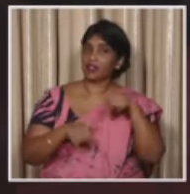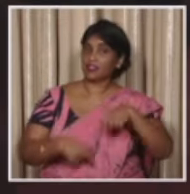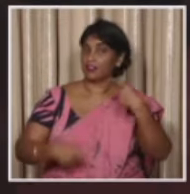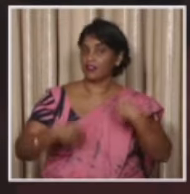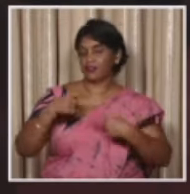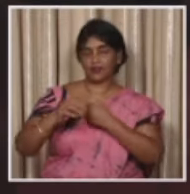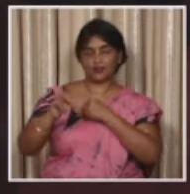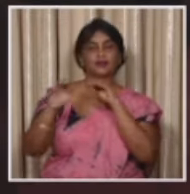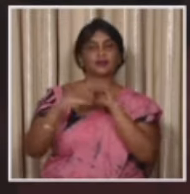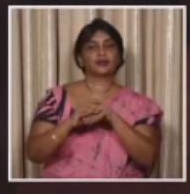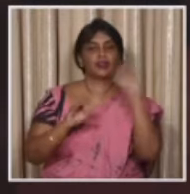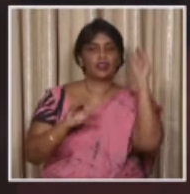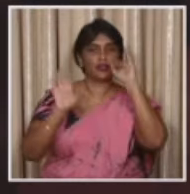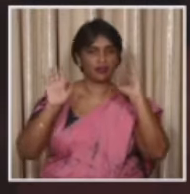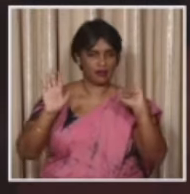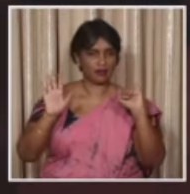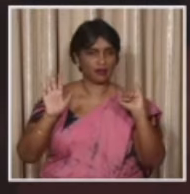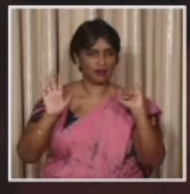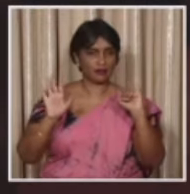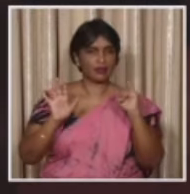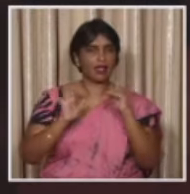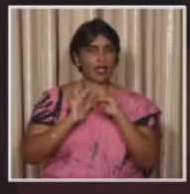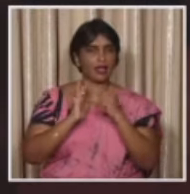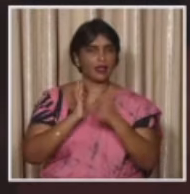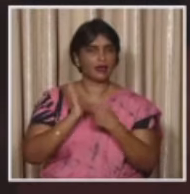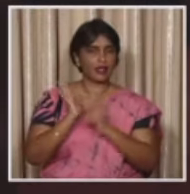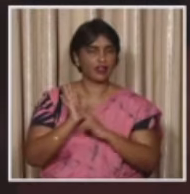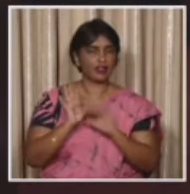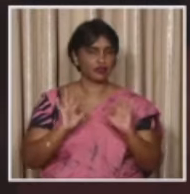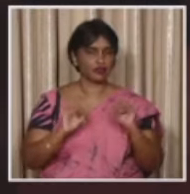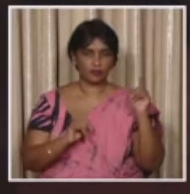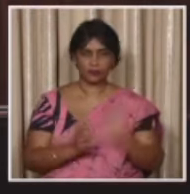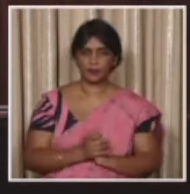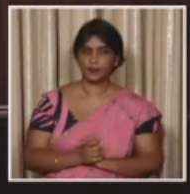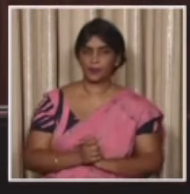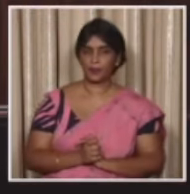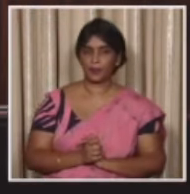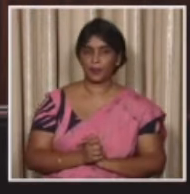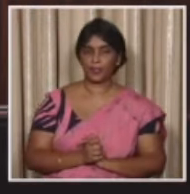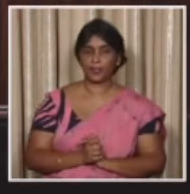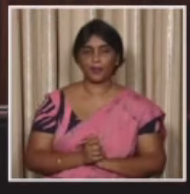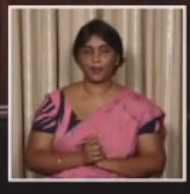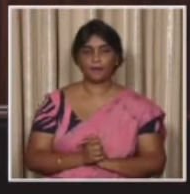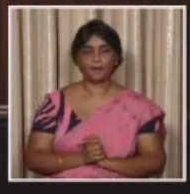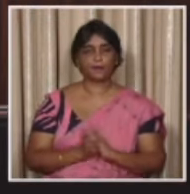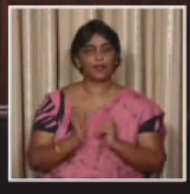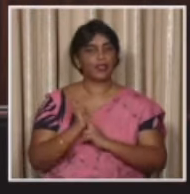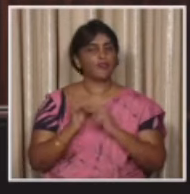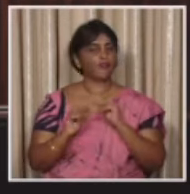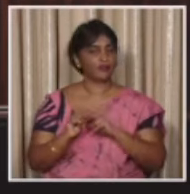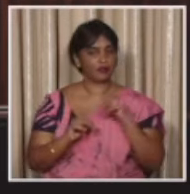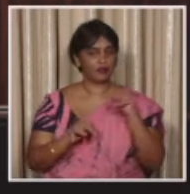විවාදයට සවස 6ට මම හිතන්නේ ස්වාධින් රූපවාහිනියත් සූදානම් වෙලා ඉන්නවා. කොහොමද සිතේ? ගරු නලින්